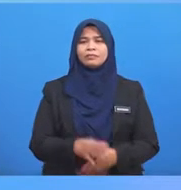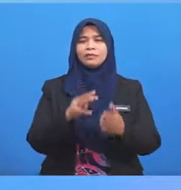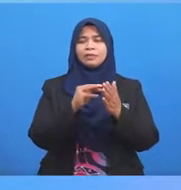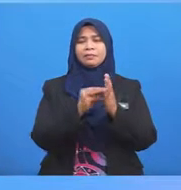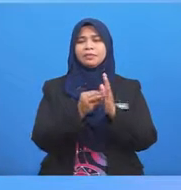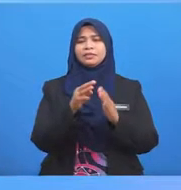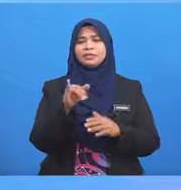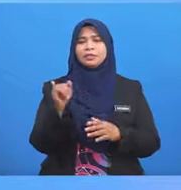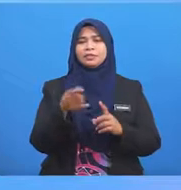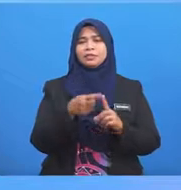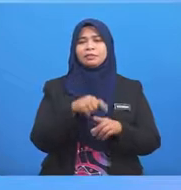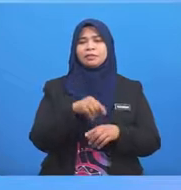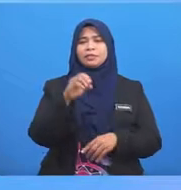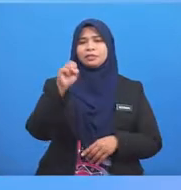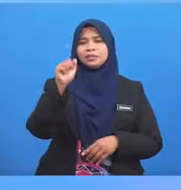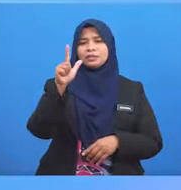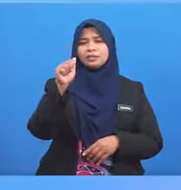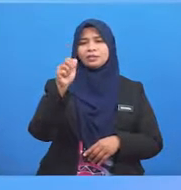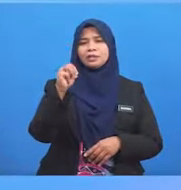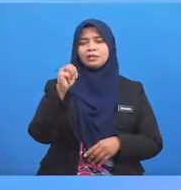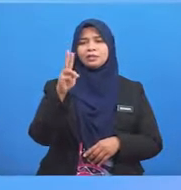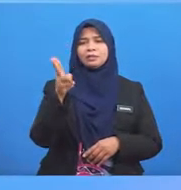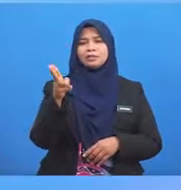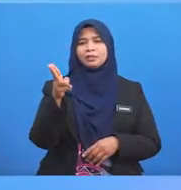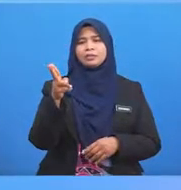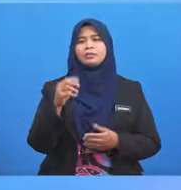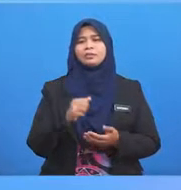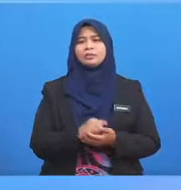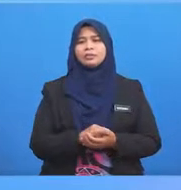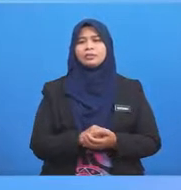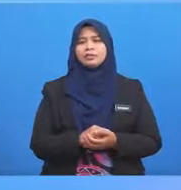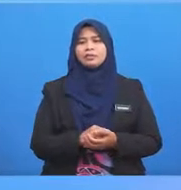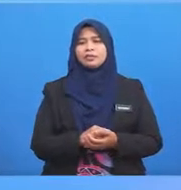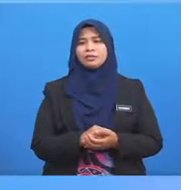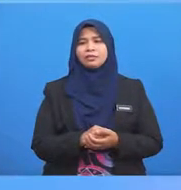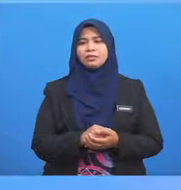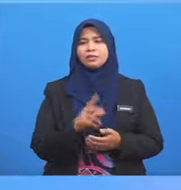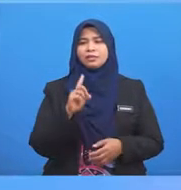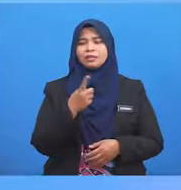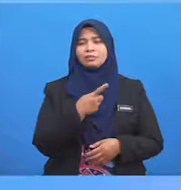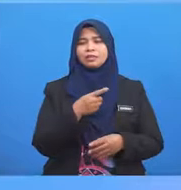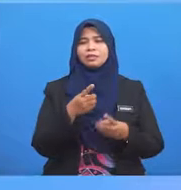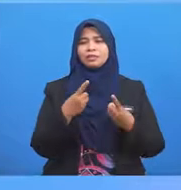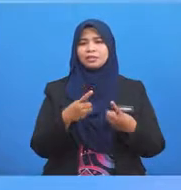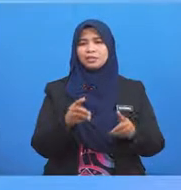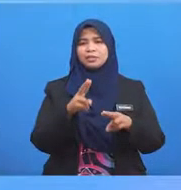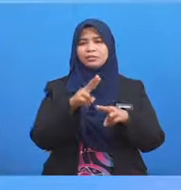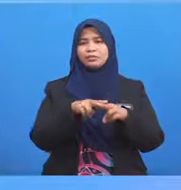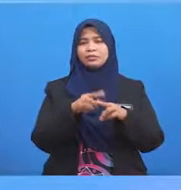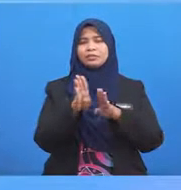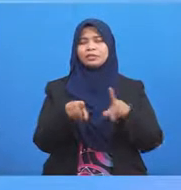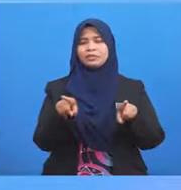Mafhumnya daripada Salamah bin Al-Aqwa radhiyallahu anhu berkata, kami sedang duduk bersama